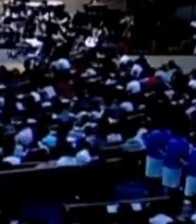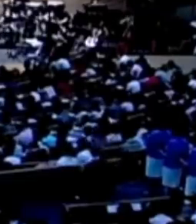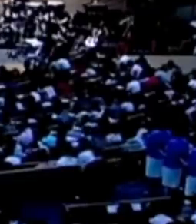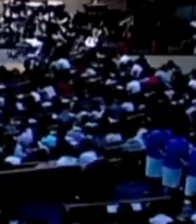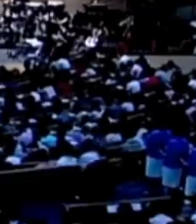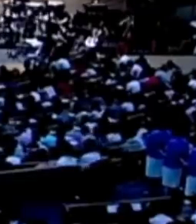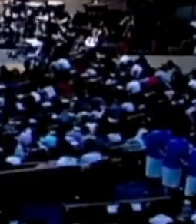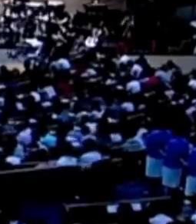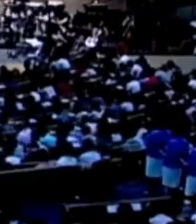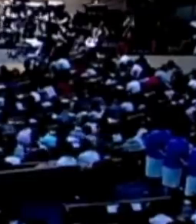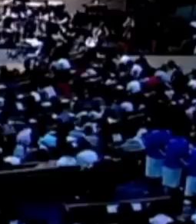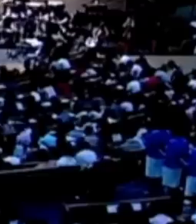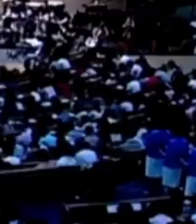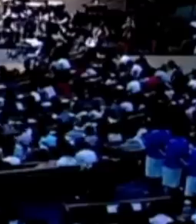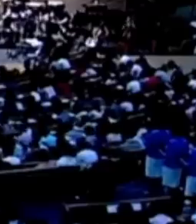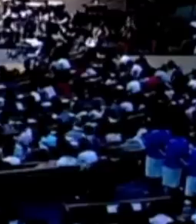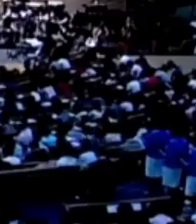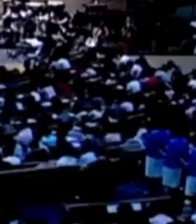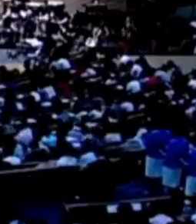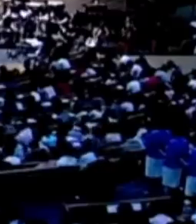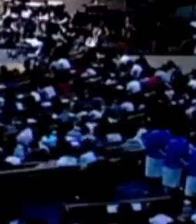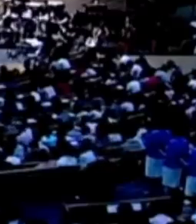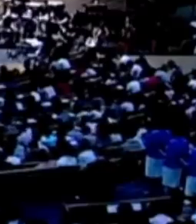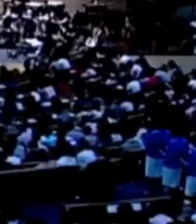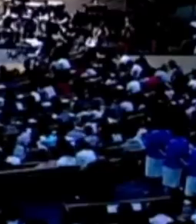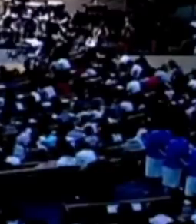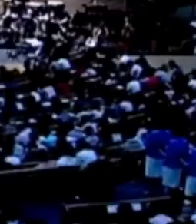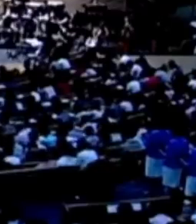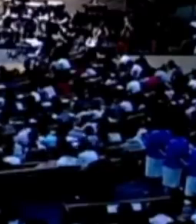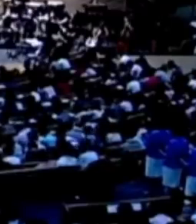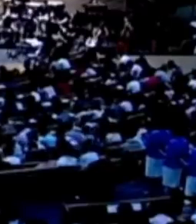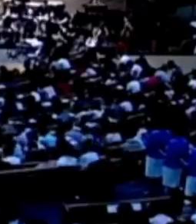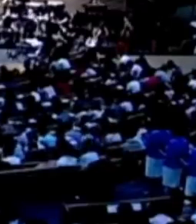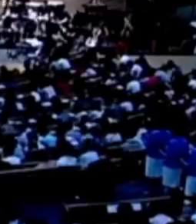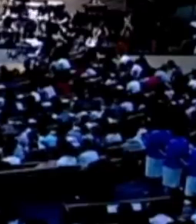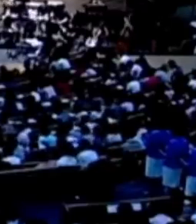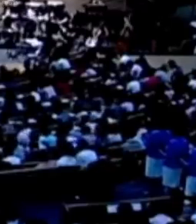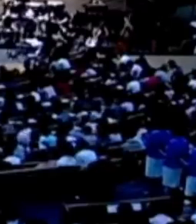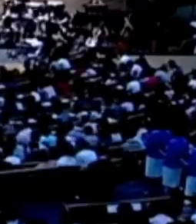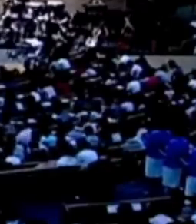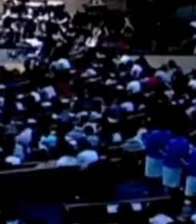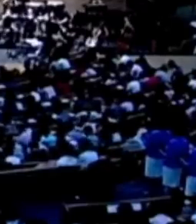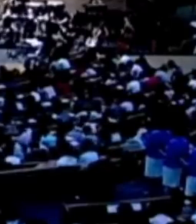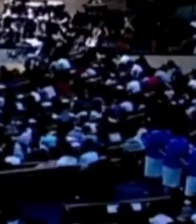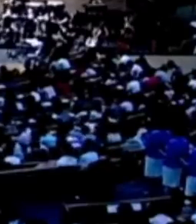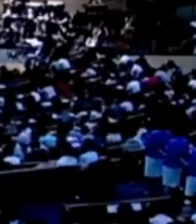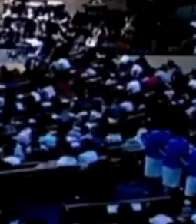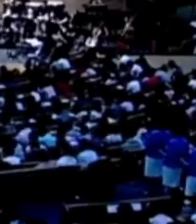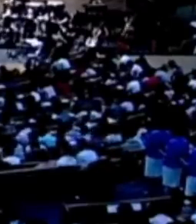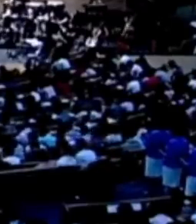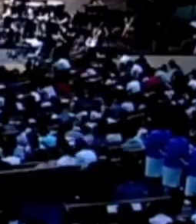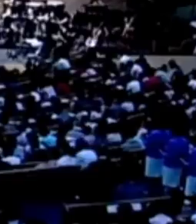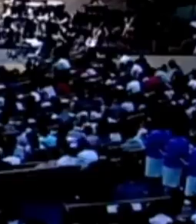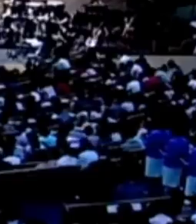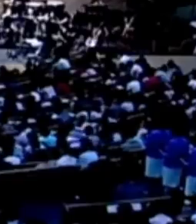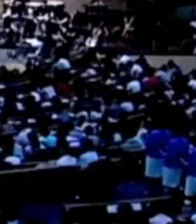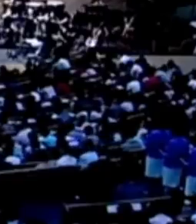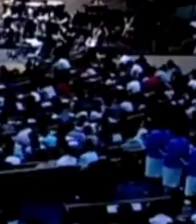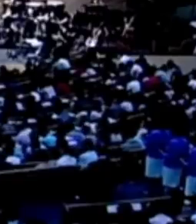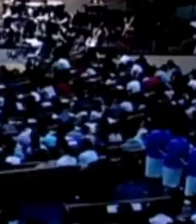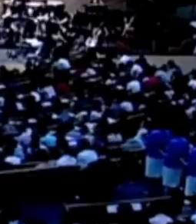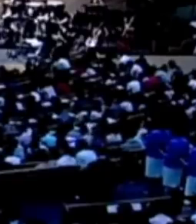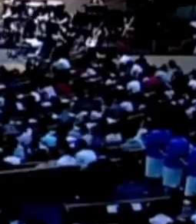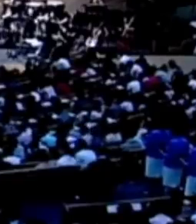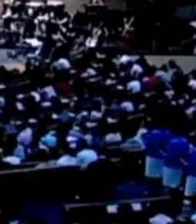하나님 주님을 사모하며 분들도 역사 3 주님을 8 방한 만들 주시기를 워낙 송도 들의 앞 통과 상조